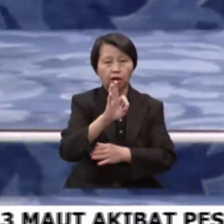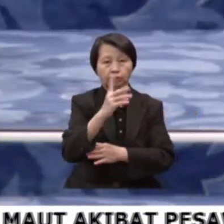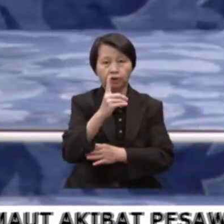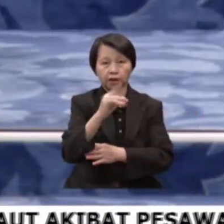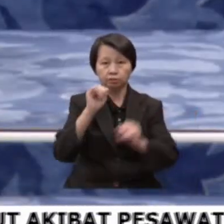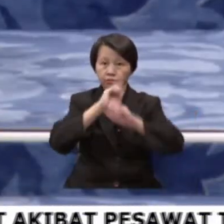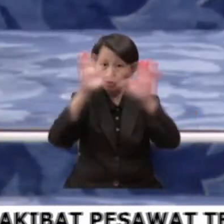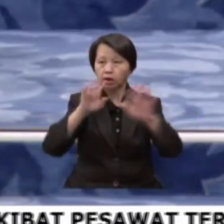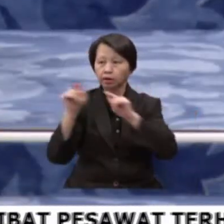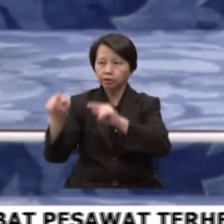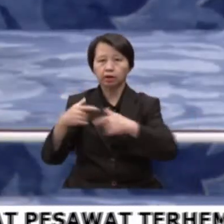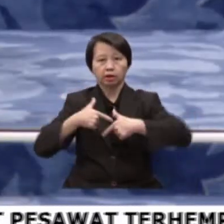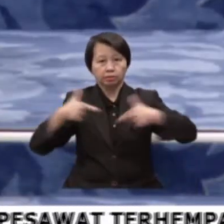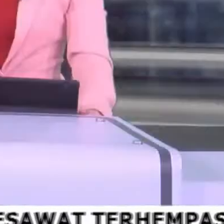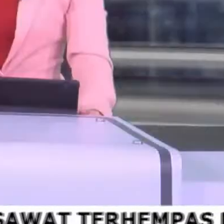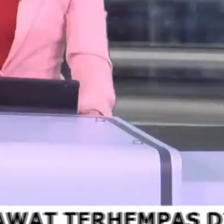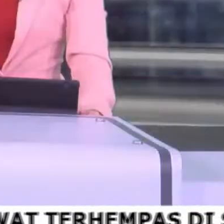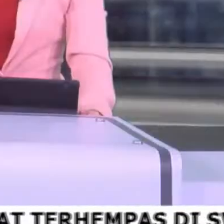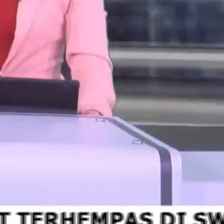阿布扎比王储哈利德是在昨天晚上抵达吉隆坡，并将在我国展开为期四天的特别访问行程，这也是他在受命为王储后首次到访大马。